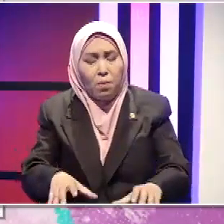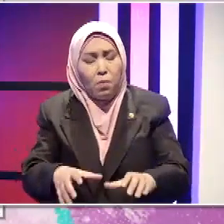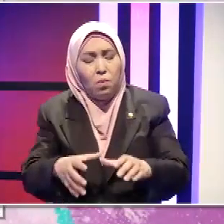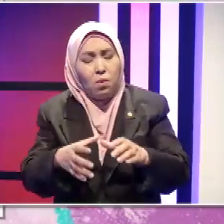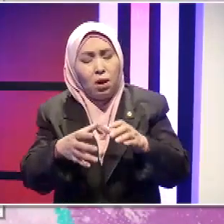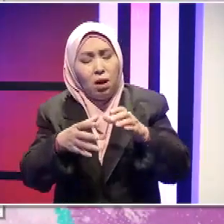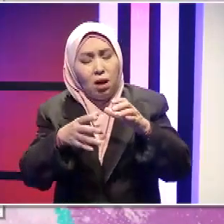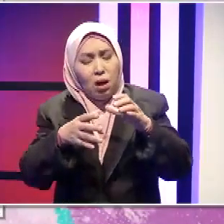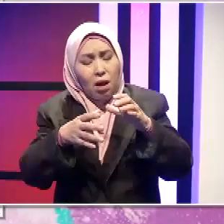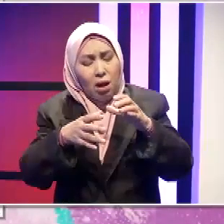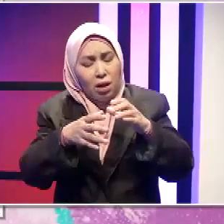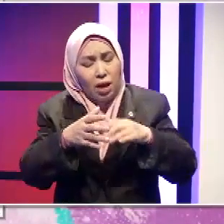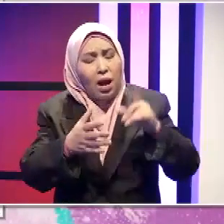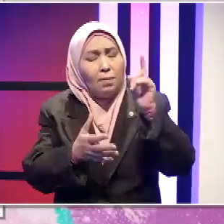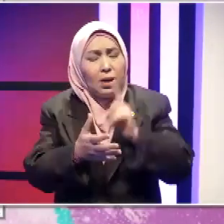warna